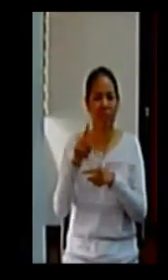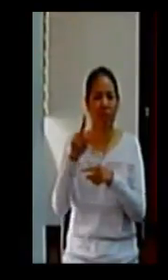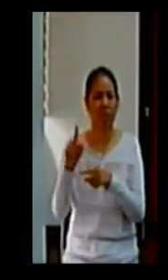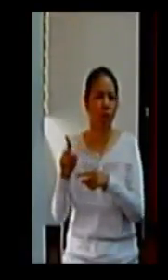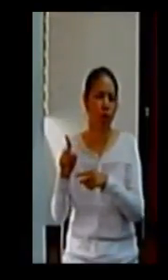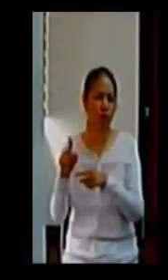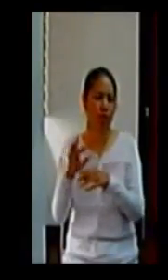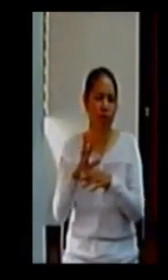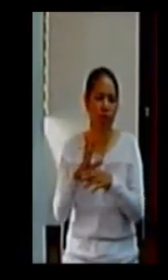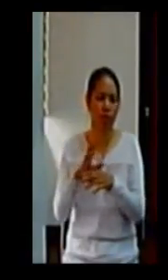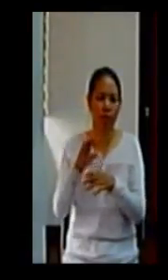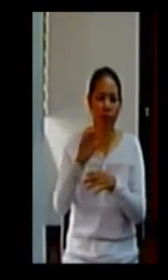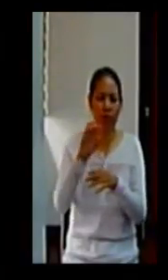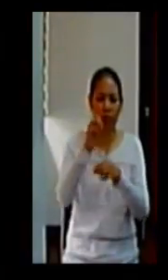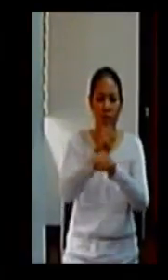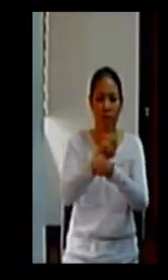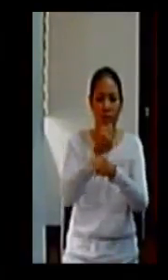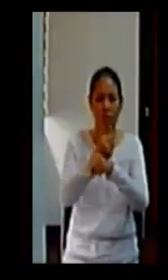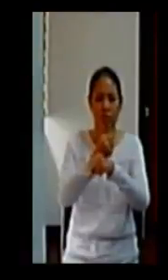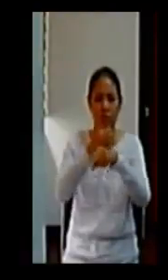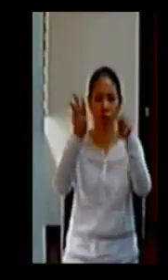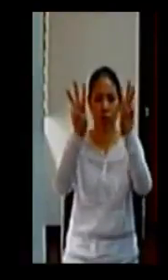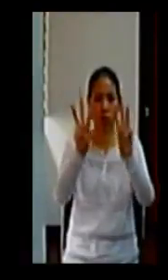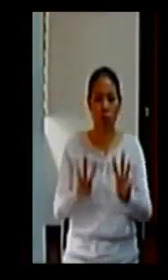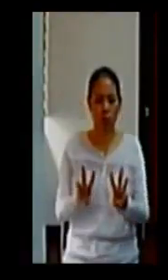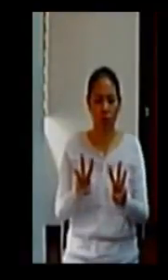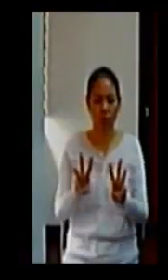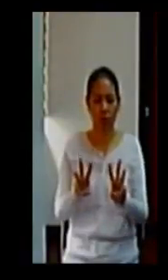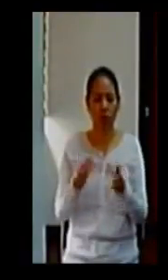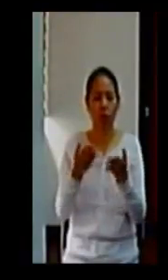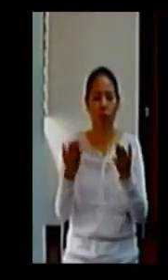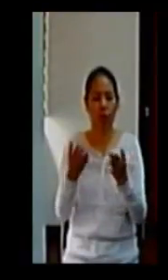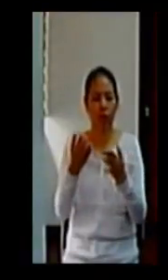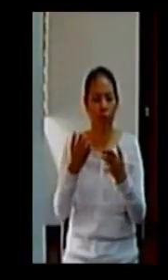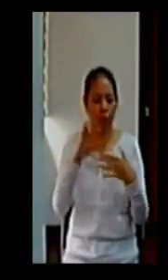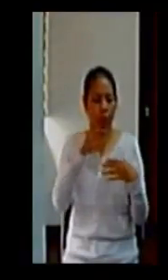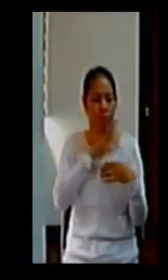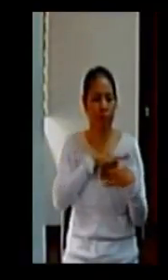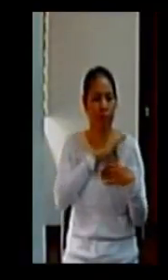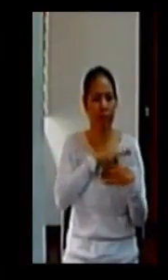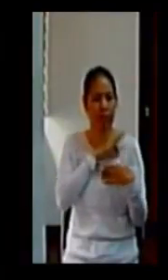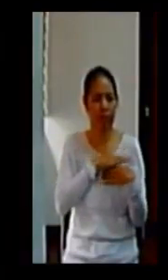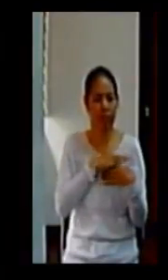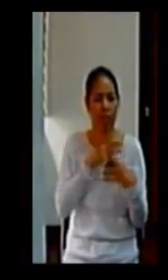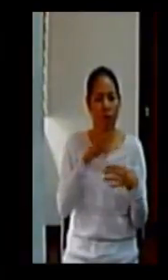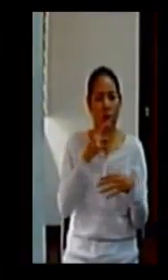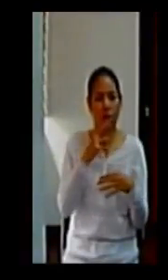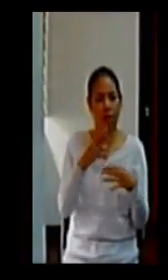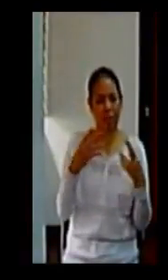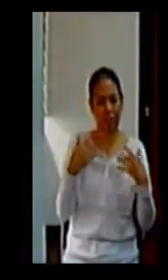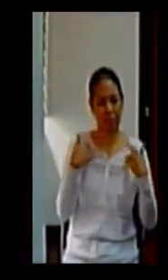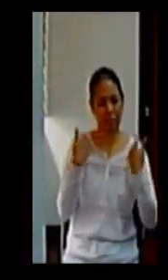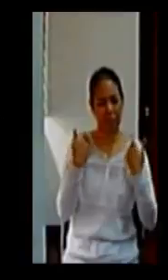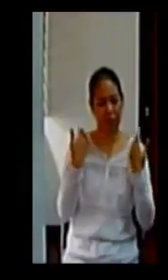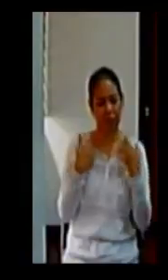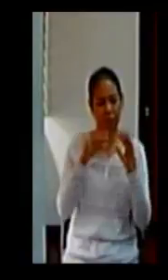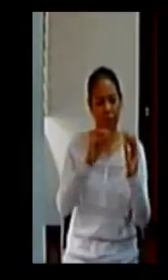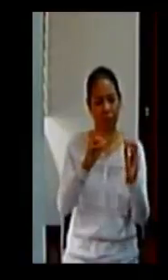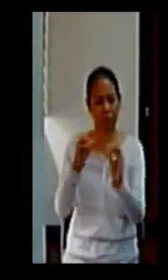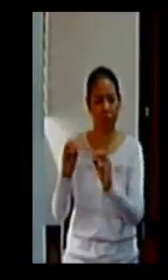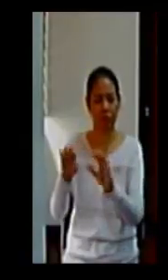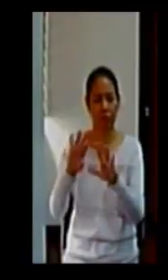ang mga beneficiary po dito ay yung mga kabataan. Tinuturuan po namin sila kung paano mag-riprap. Lalo na